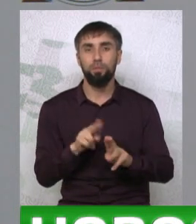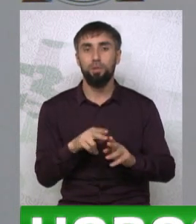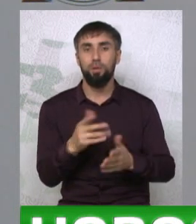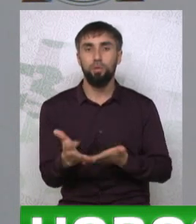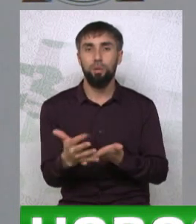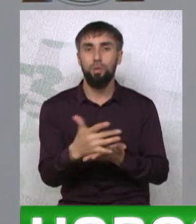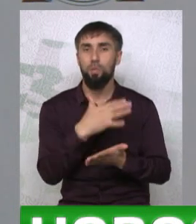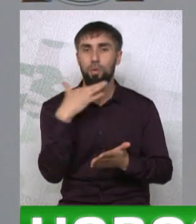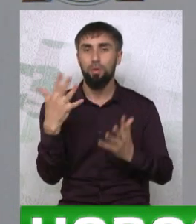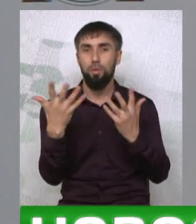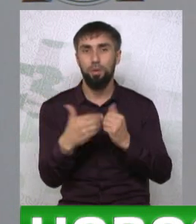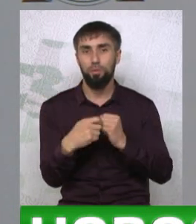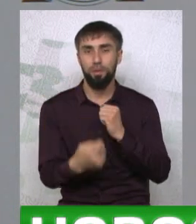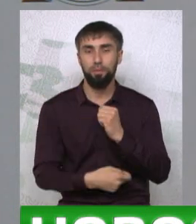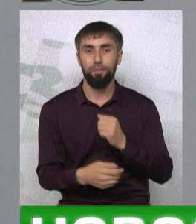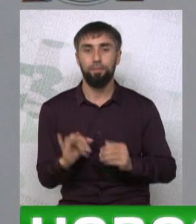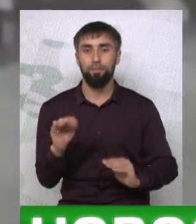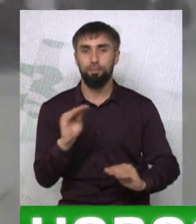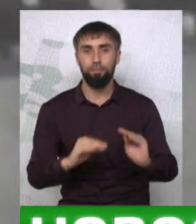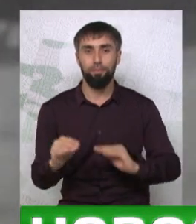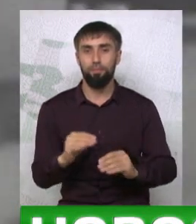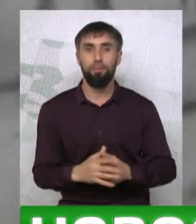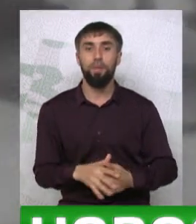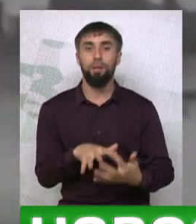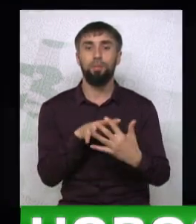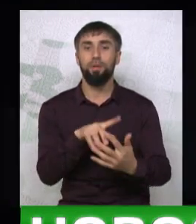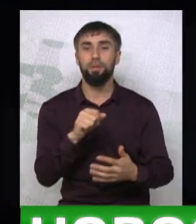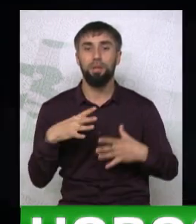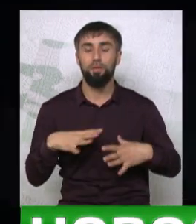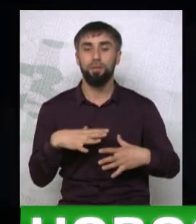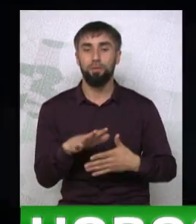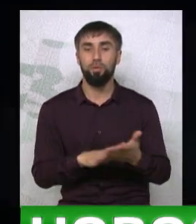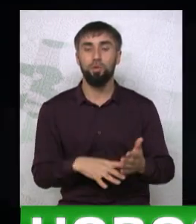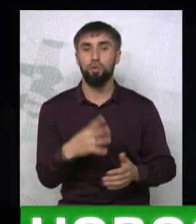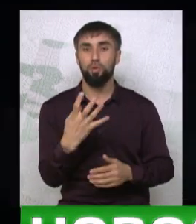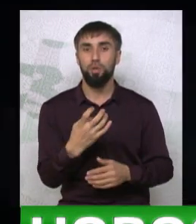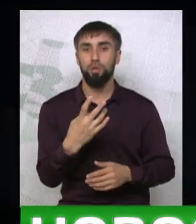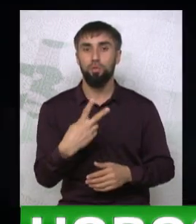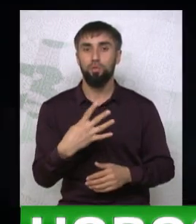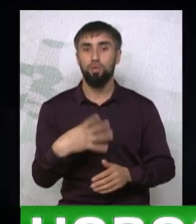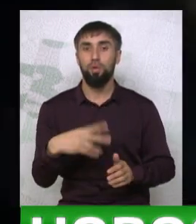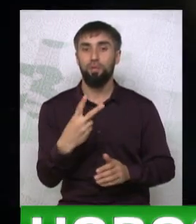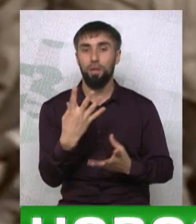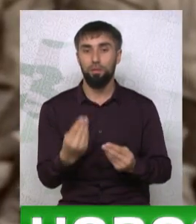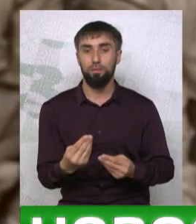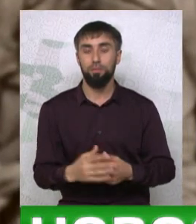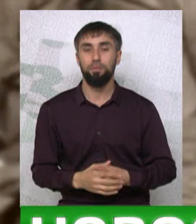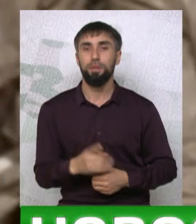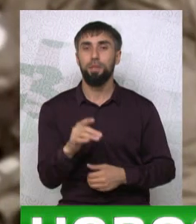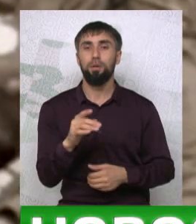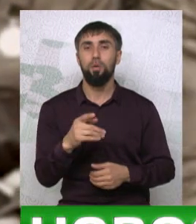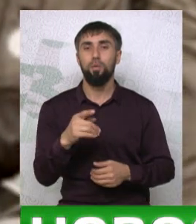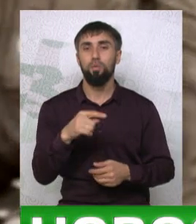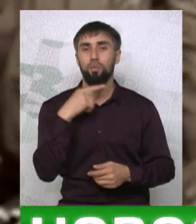собрала большое количество материалов, систематизировала его. Битва за Кавказ длилась 442 дня. Она стала истоком развития